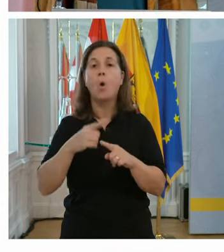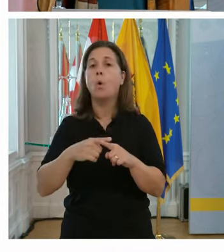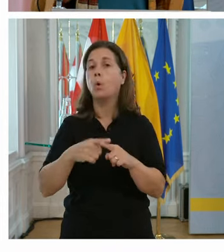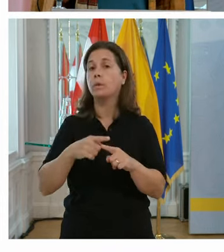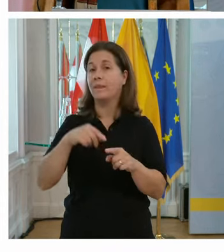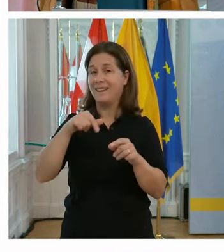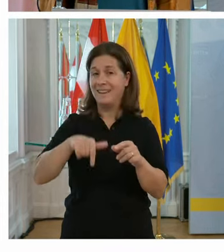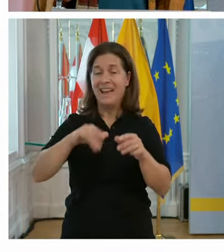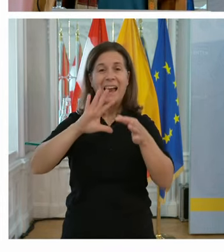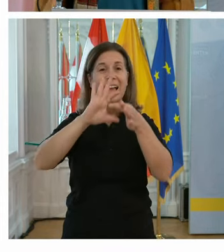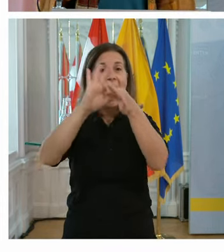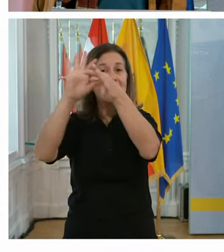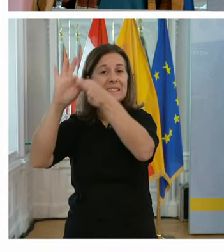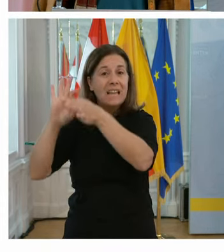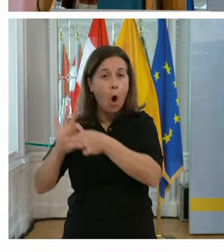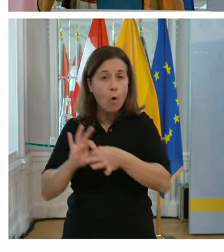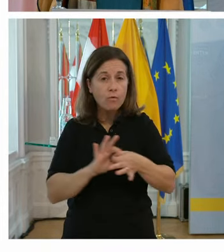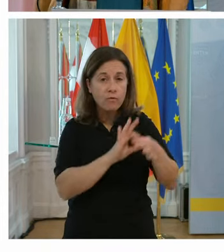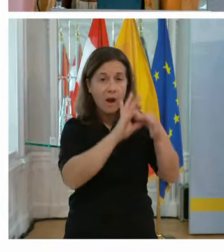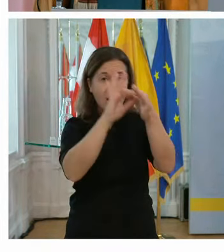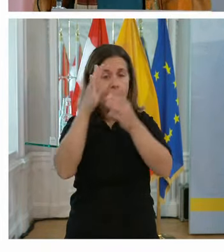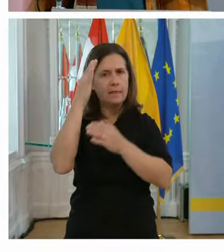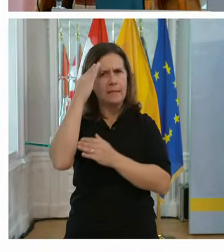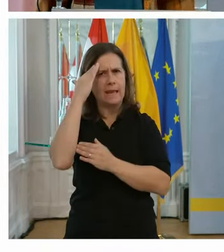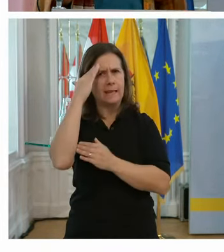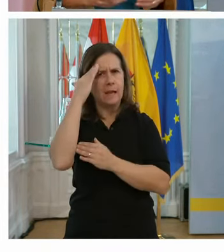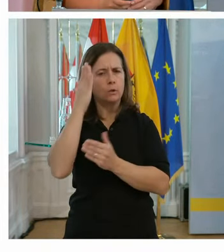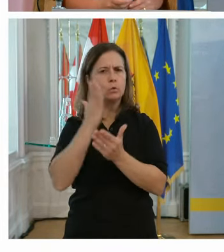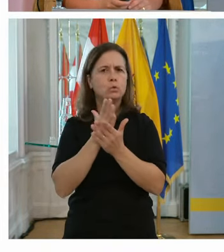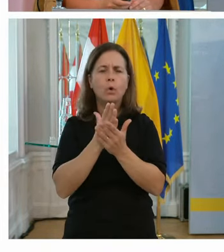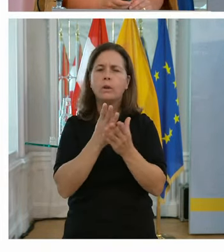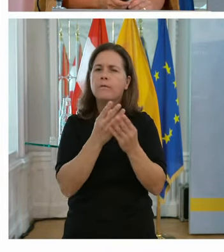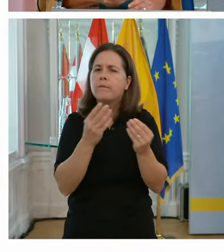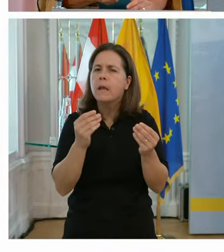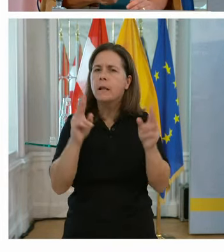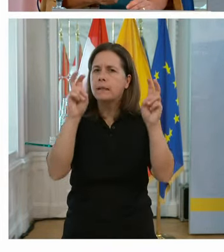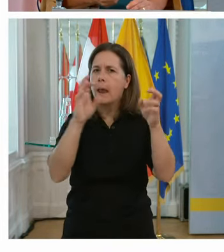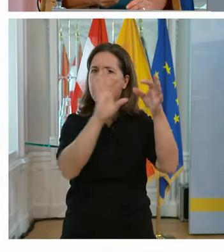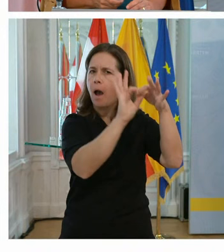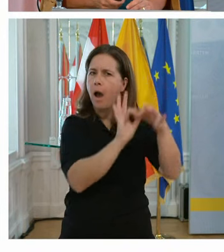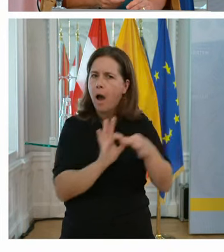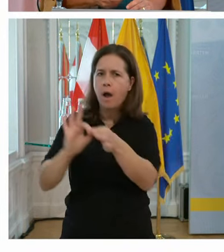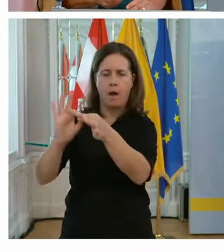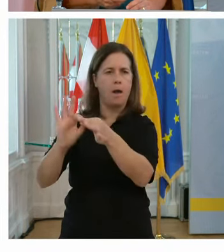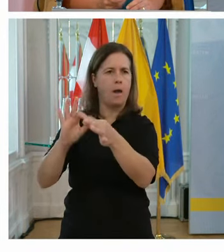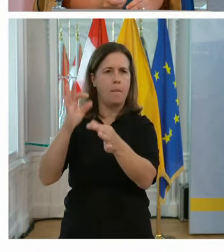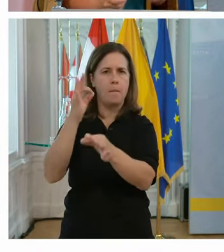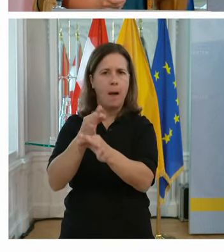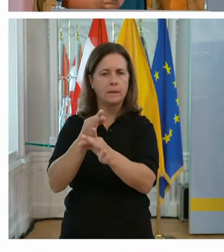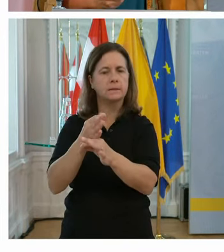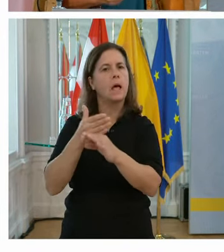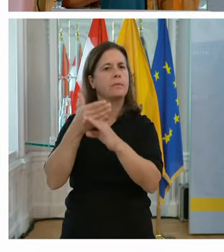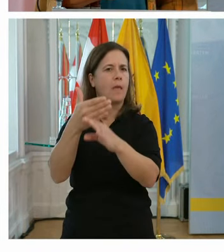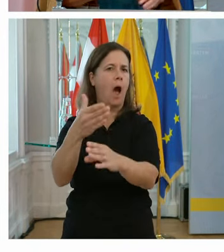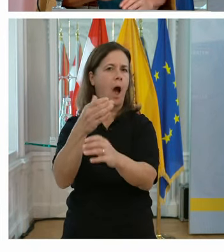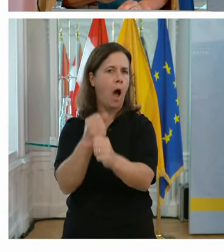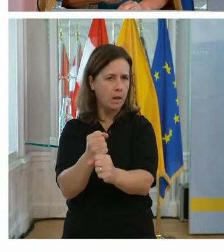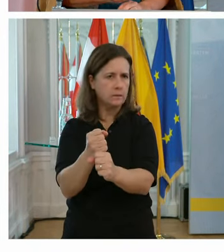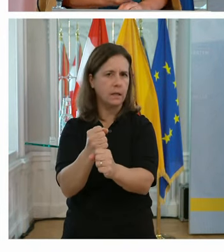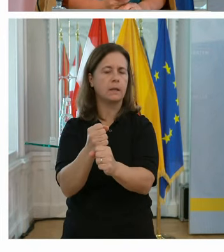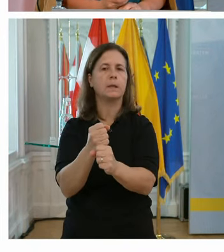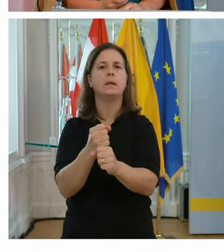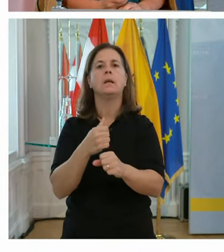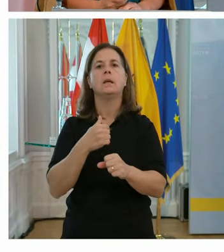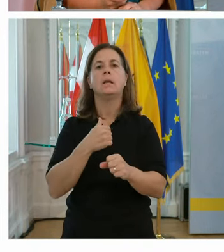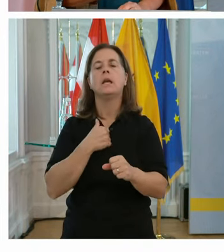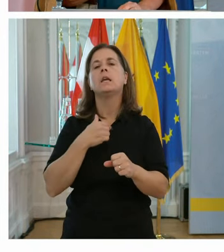Prinzip Kreislaufdenken zieht sich ja auch durch vieles durch, was gut zu dem Thema der Nachhaltigkeit passt. Ich